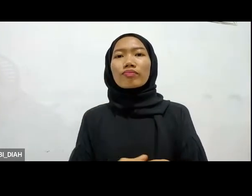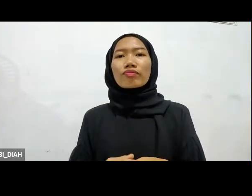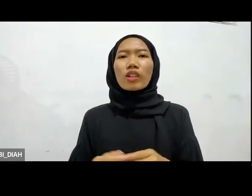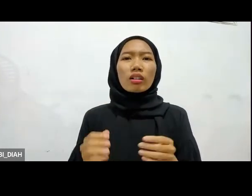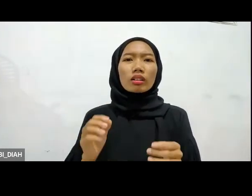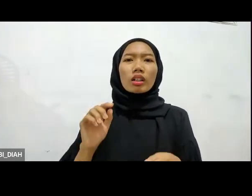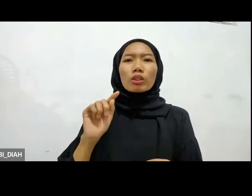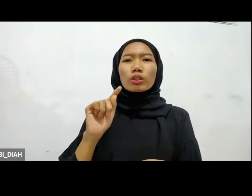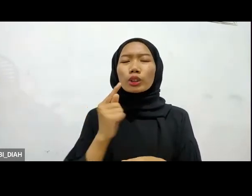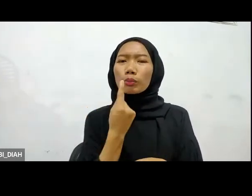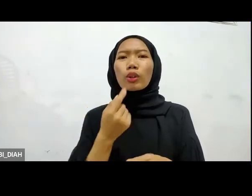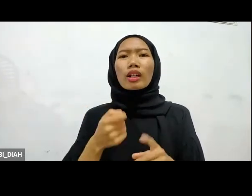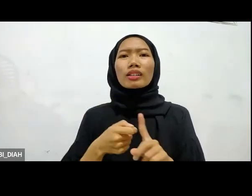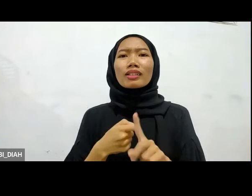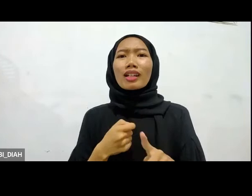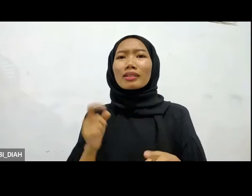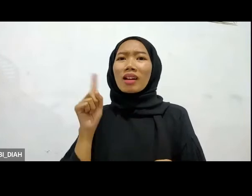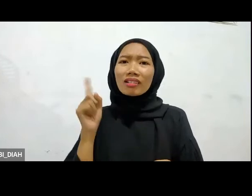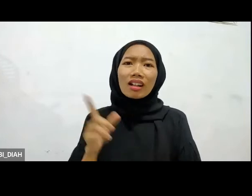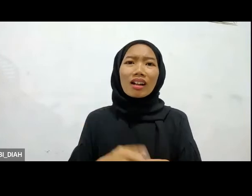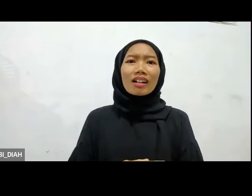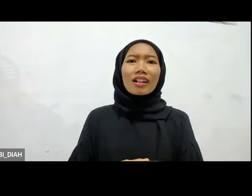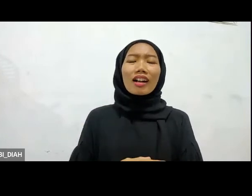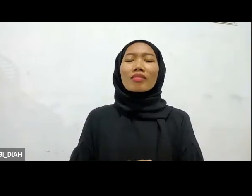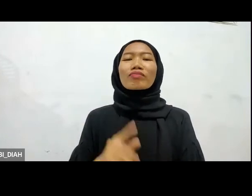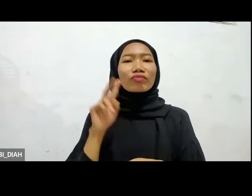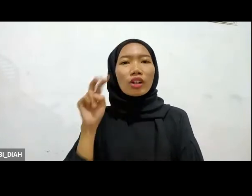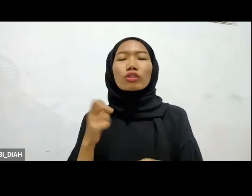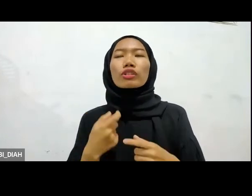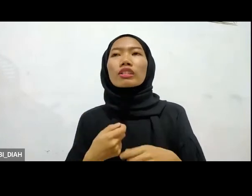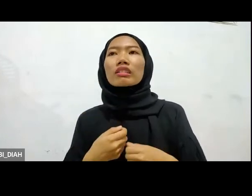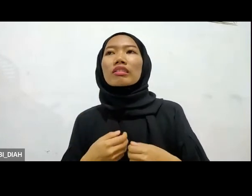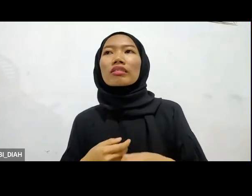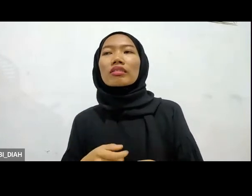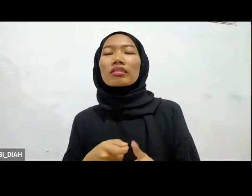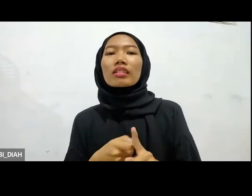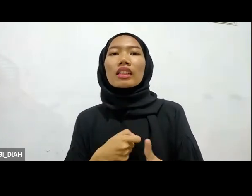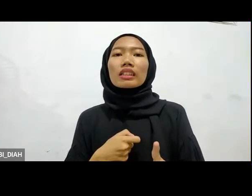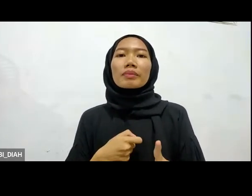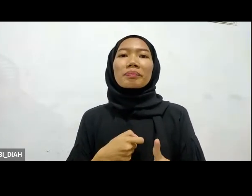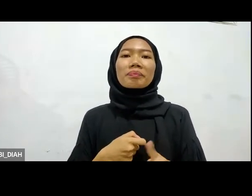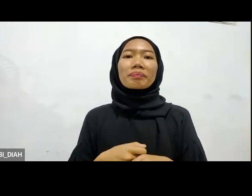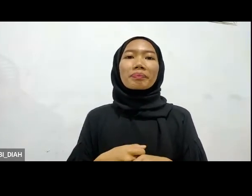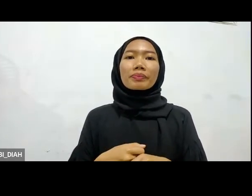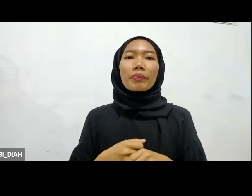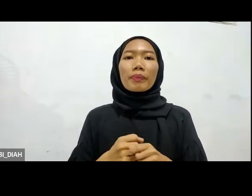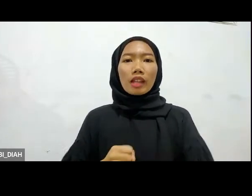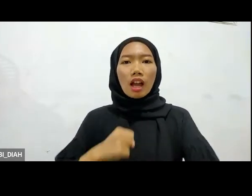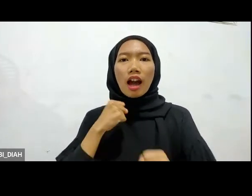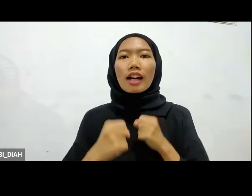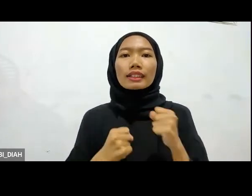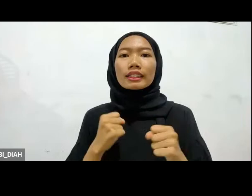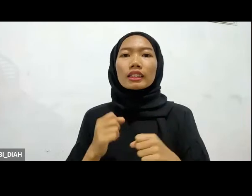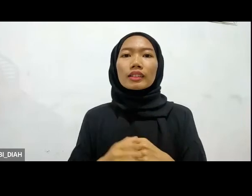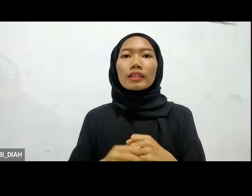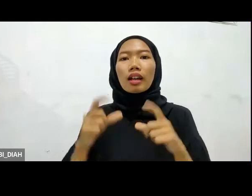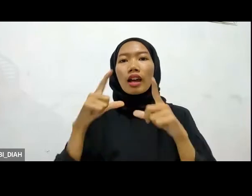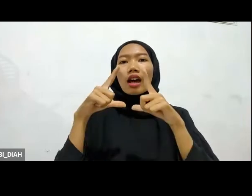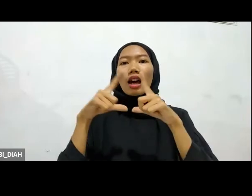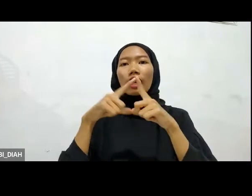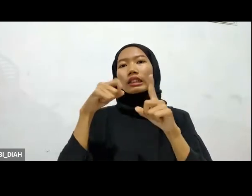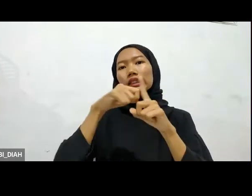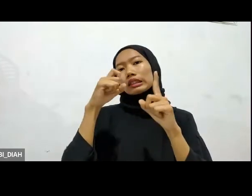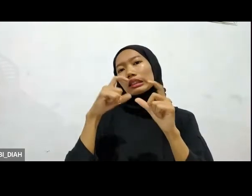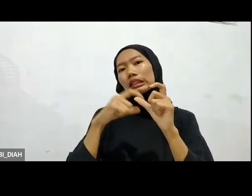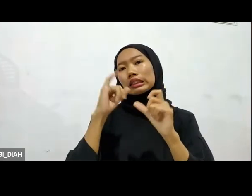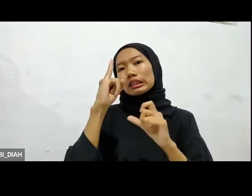about actions, action and implementation. Jadi mungkin itu saja Bapak Ibu, terima kasih